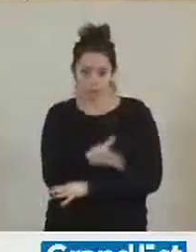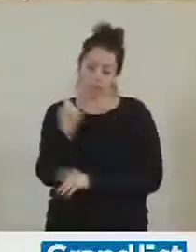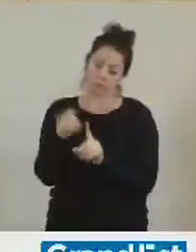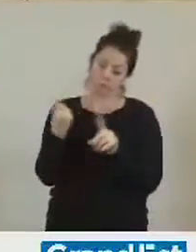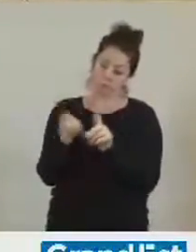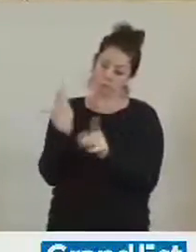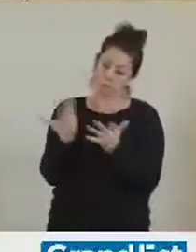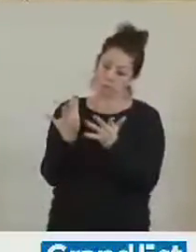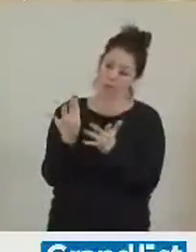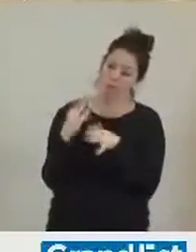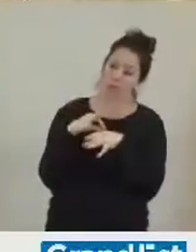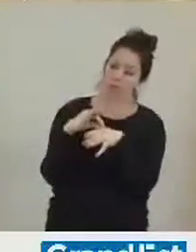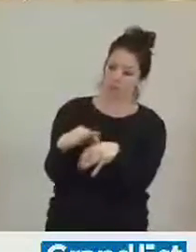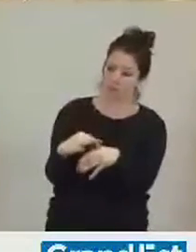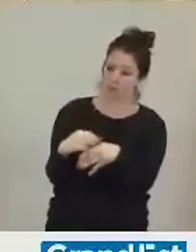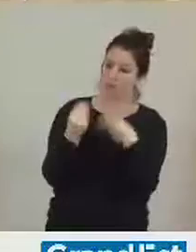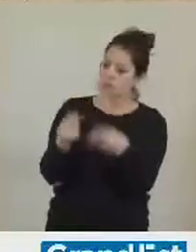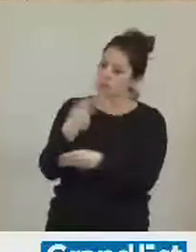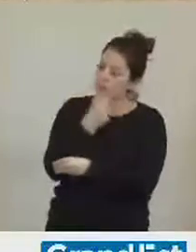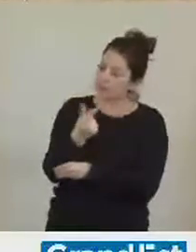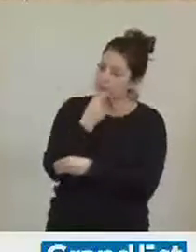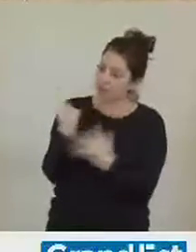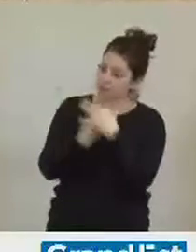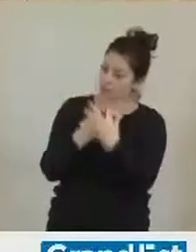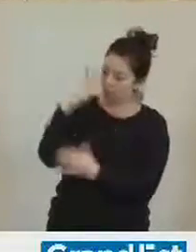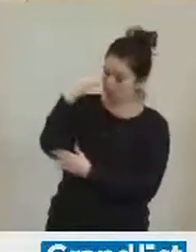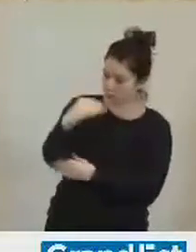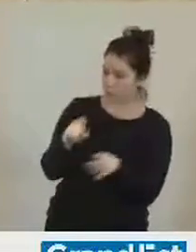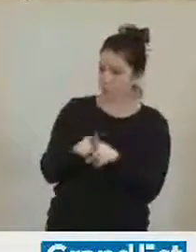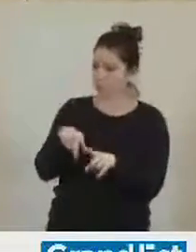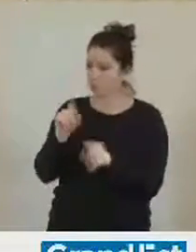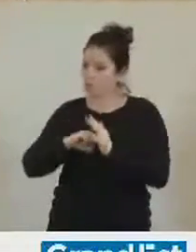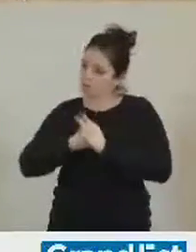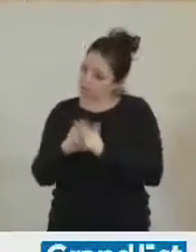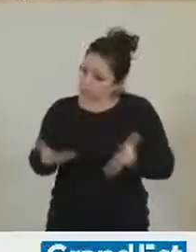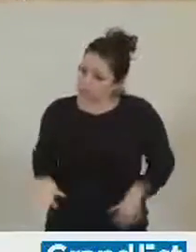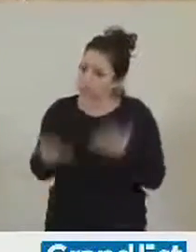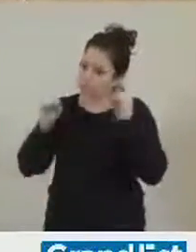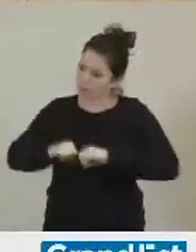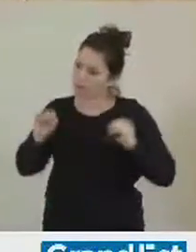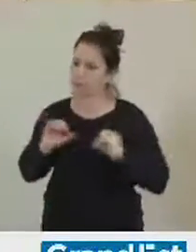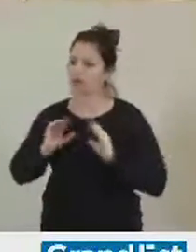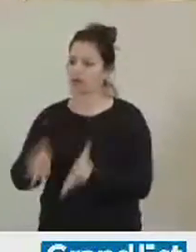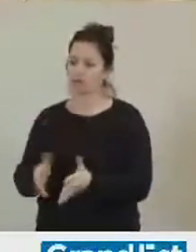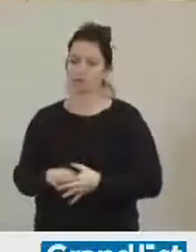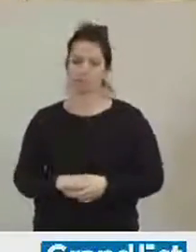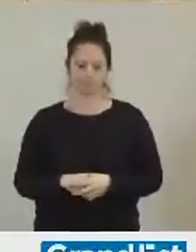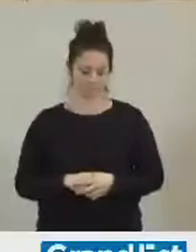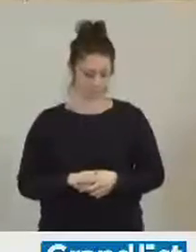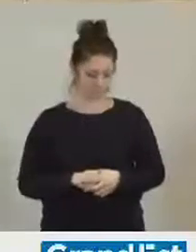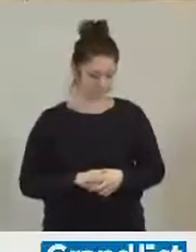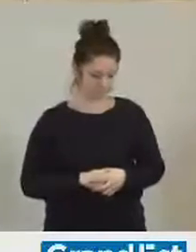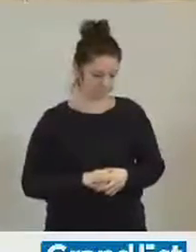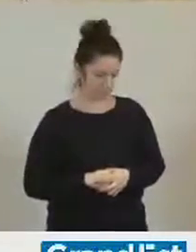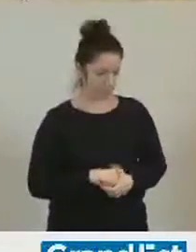accompagner, de faciliter leur insertion professionnelle et de renforcer leur capacité d'engagement. Le deuxième défi est une région